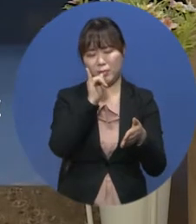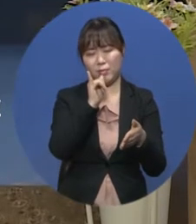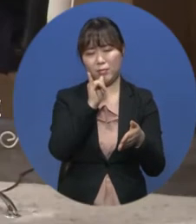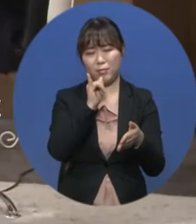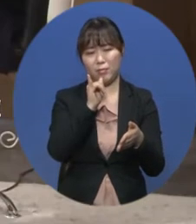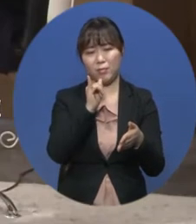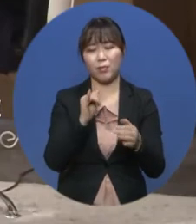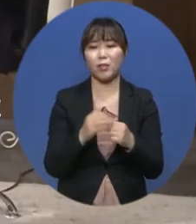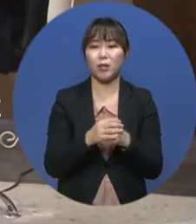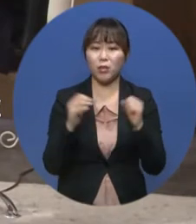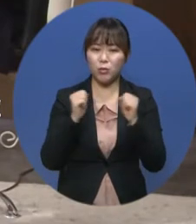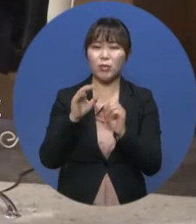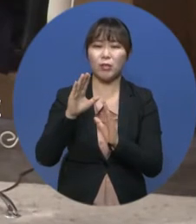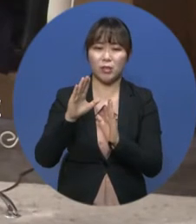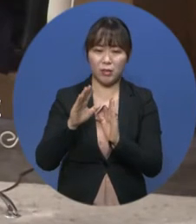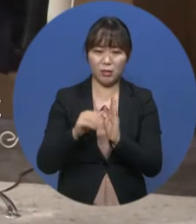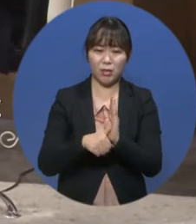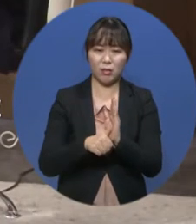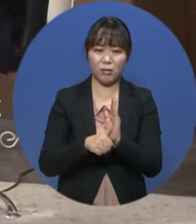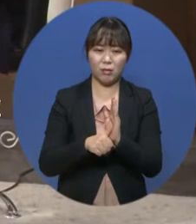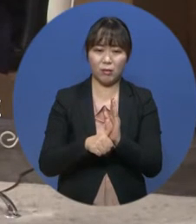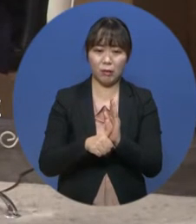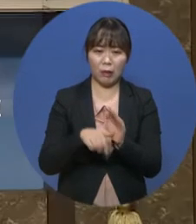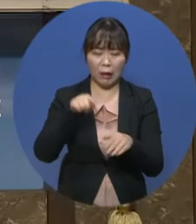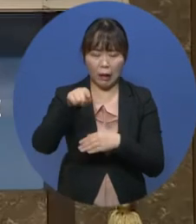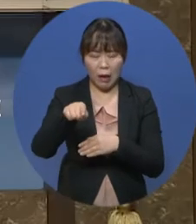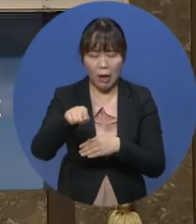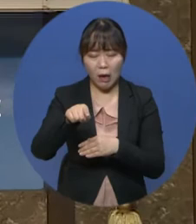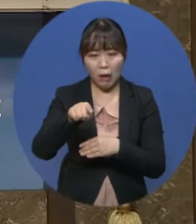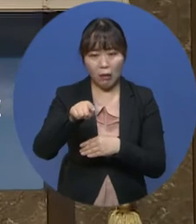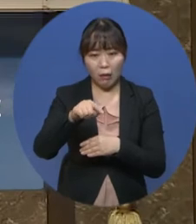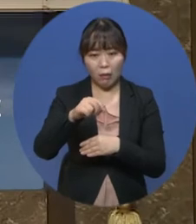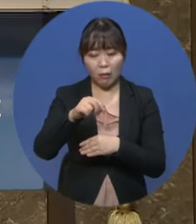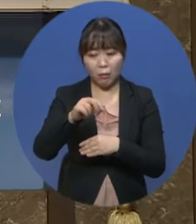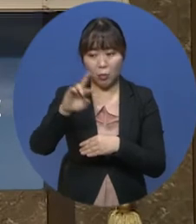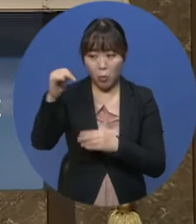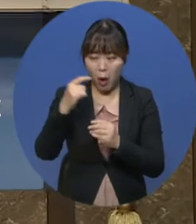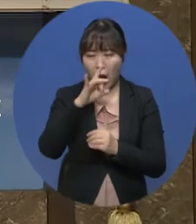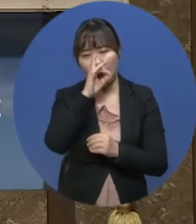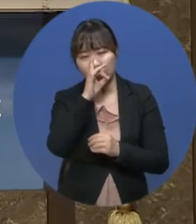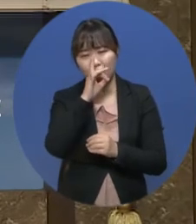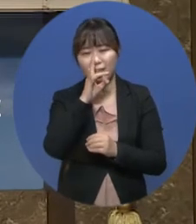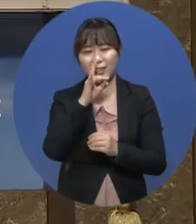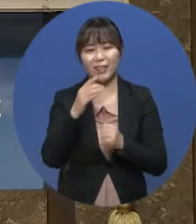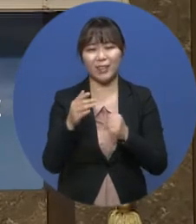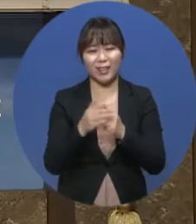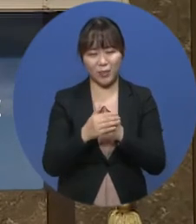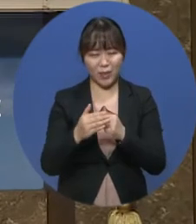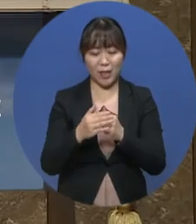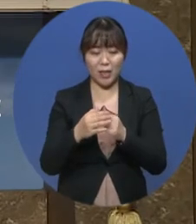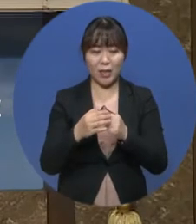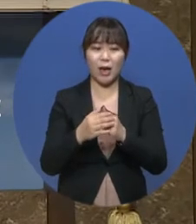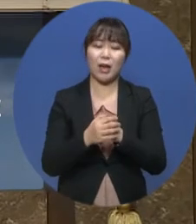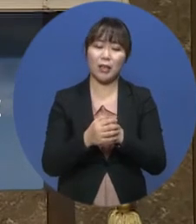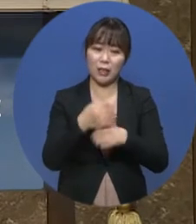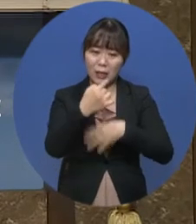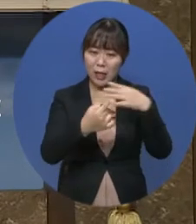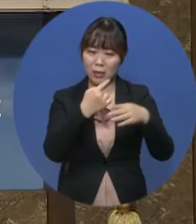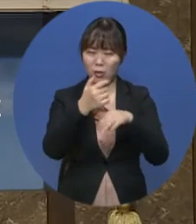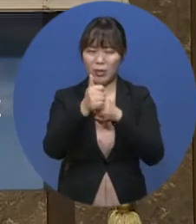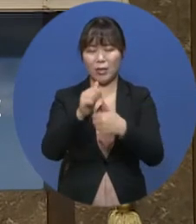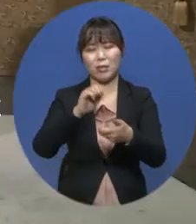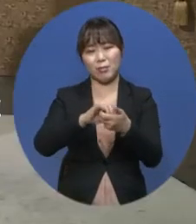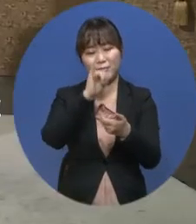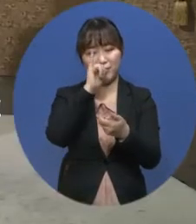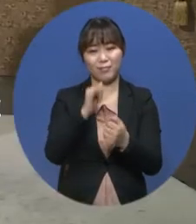예 또 겨울철에는 잘못 갔다가 못 나오기 다 그러니까 철 기적으로 또 제안을 받고 5